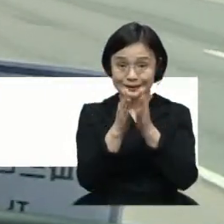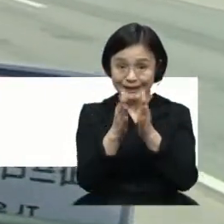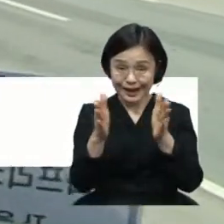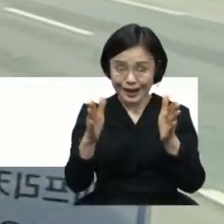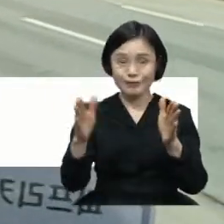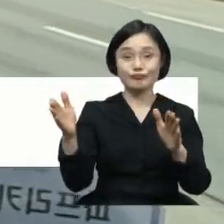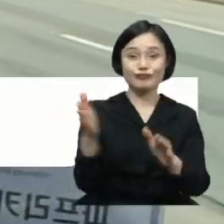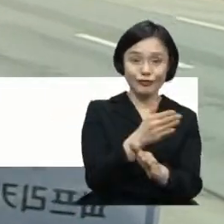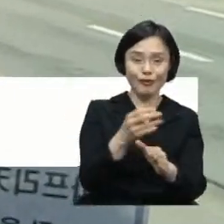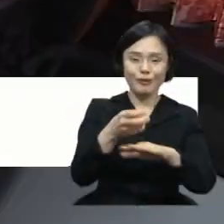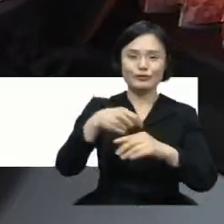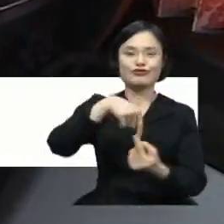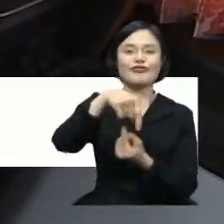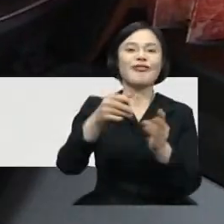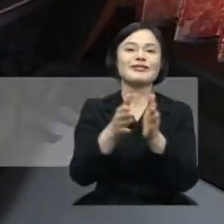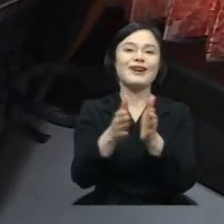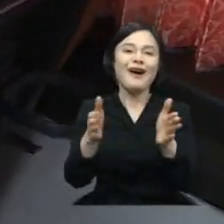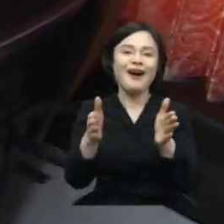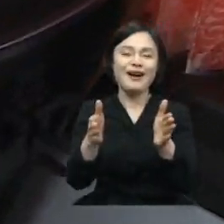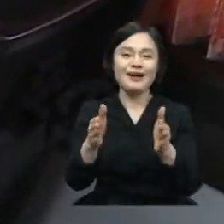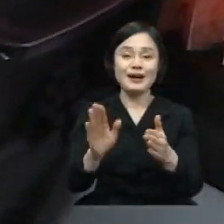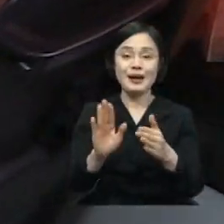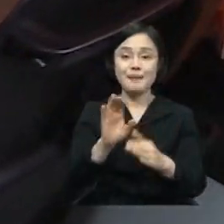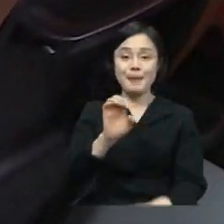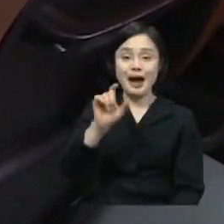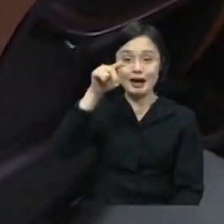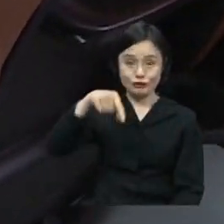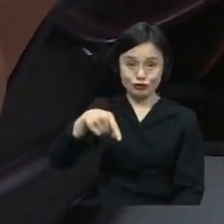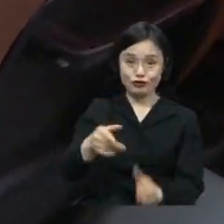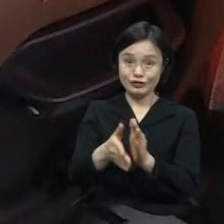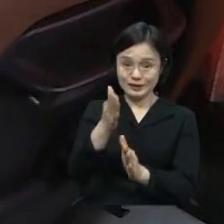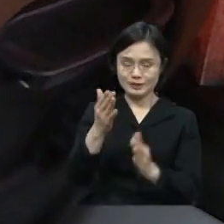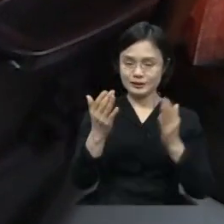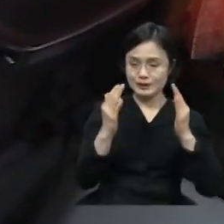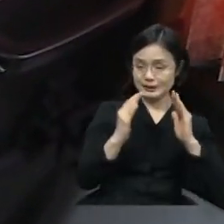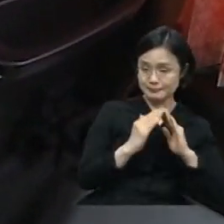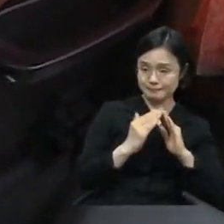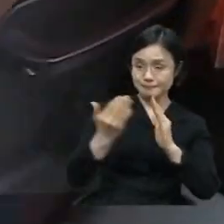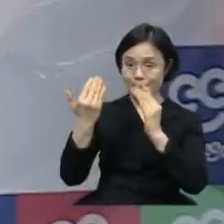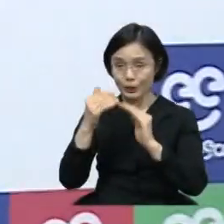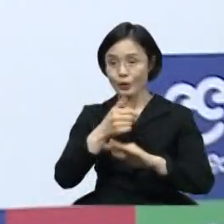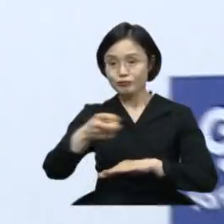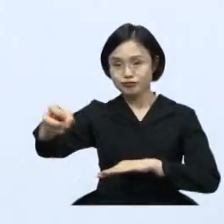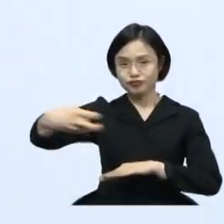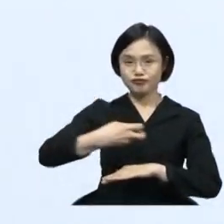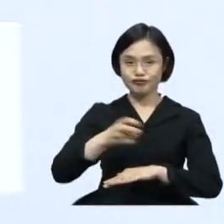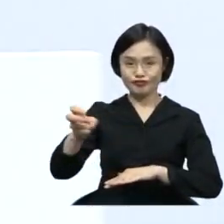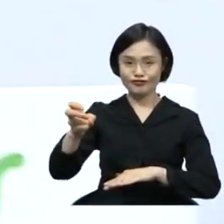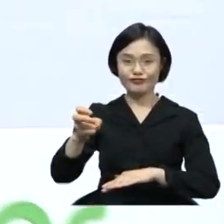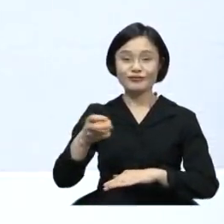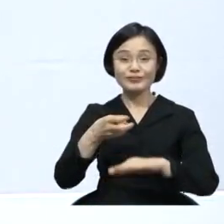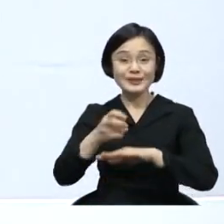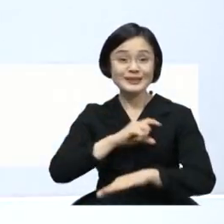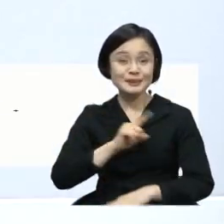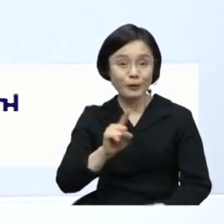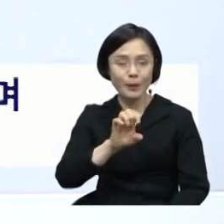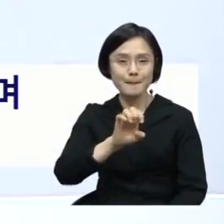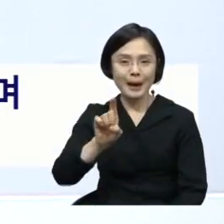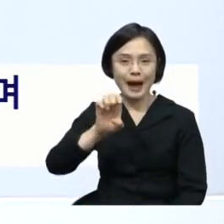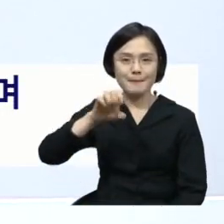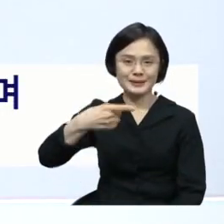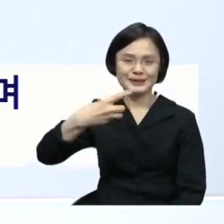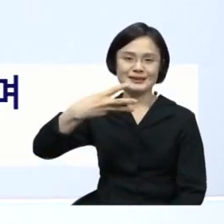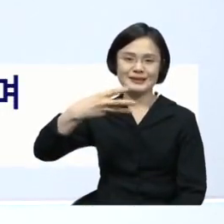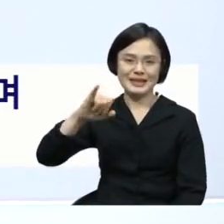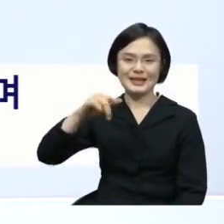파프리카입니다. 학교가 집에서 멀어 통학에 어려움을 겪는 학생들을 위해 마련됐습니다. 두 개로 나눠진 순환형 노선을